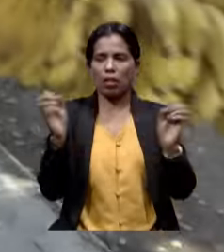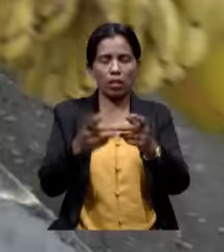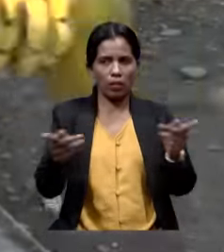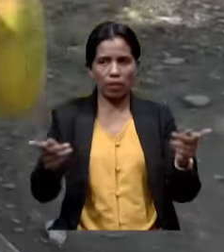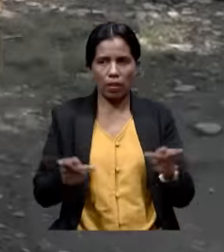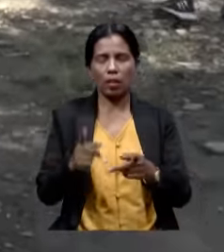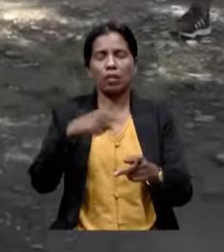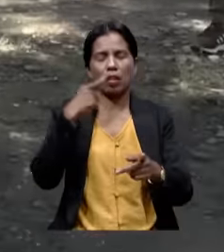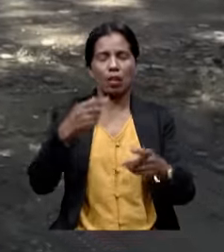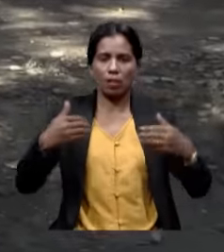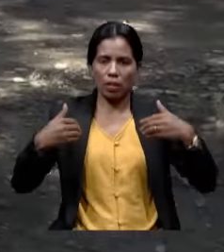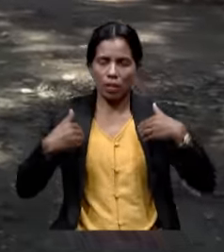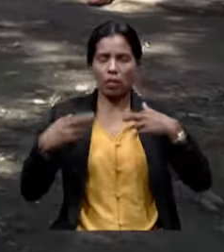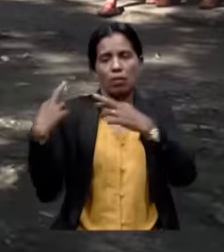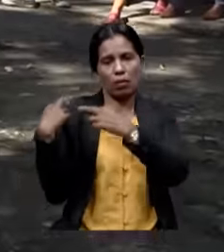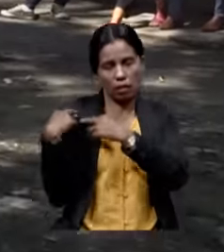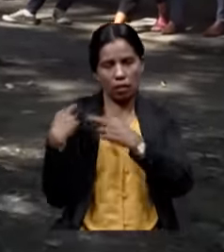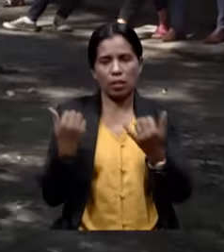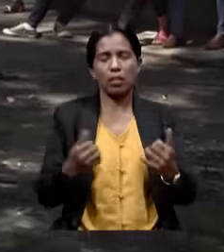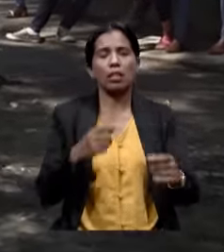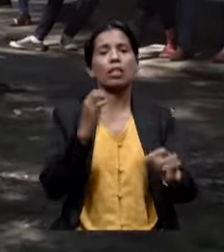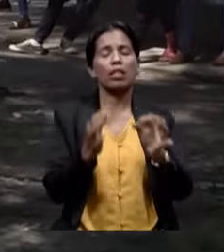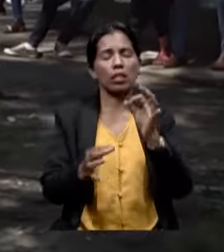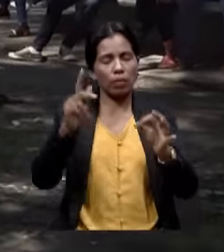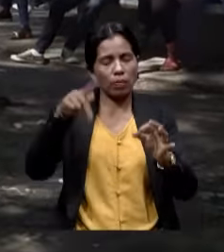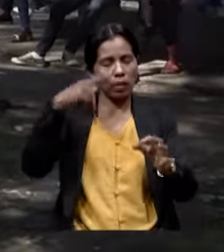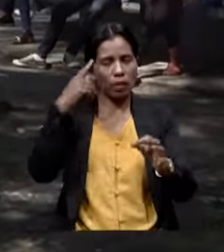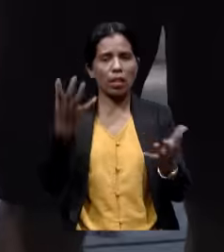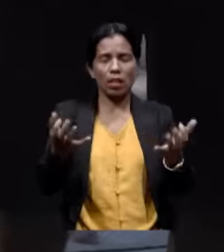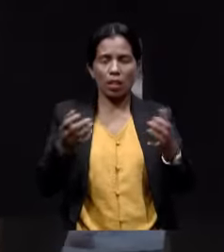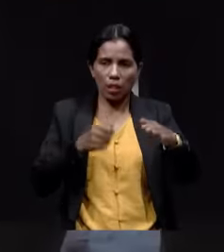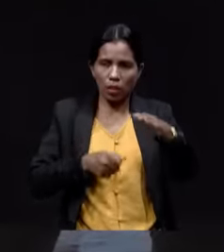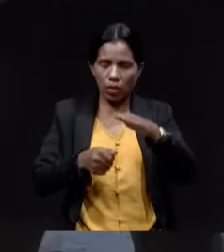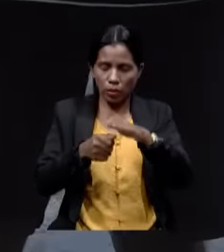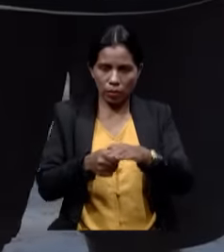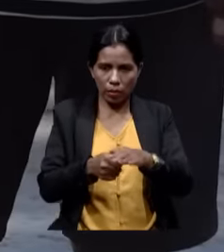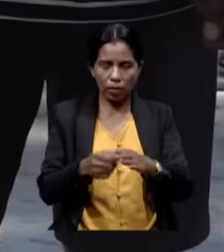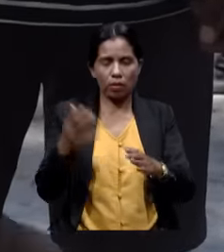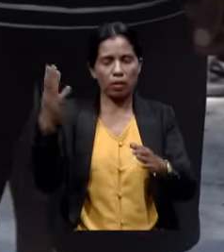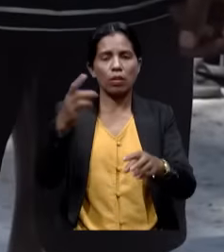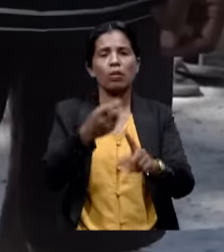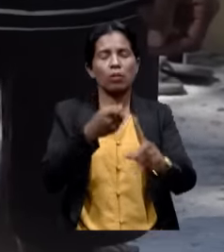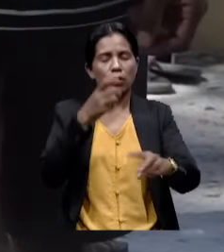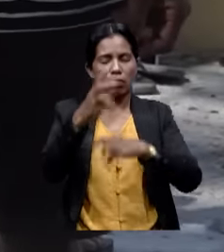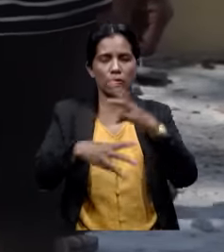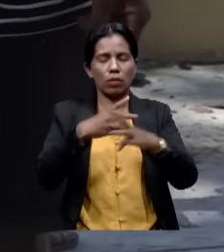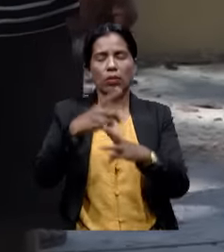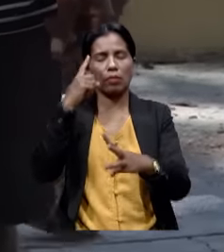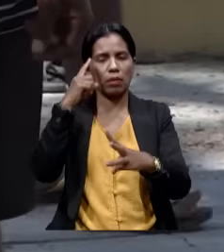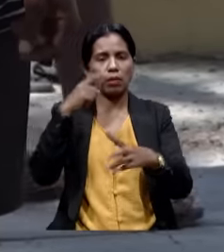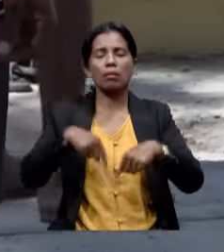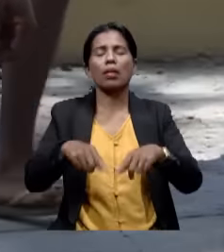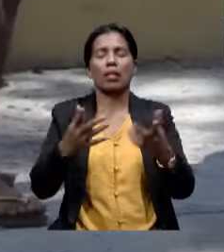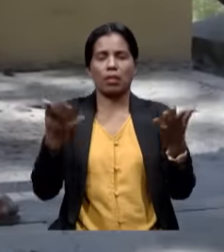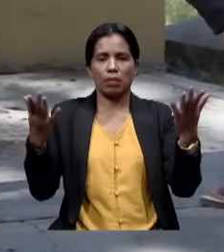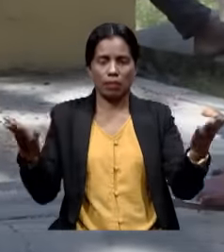Selos mak responsável ba idane, se politiku sira tenta karak subar, Eleba hirak ne husi mundu ni matan, banebe Eleba